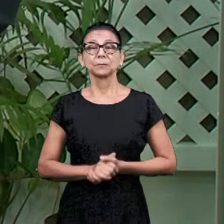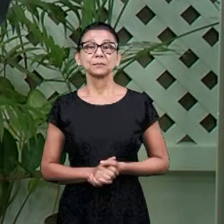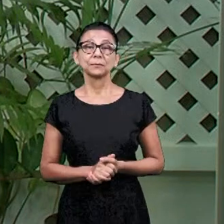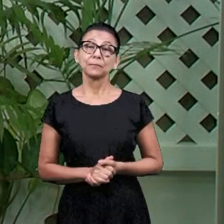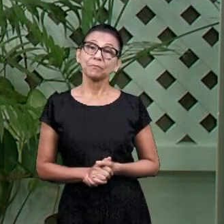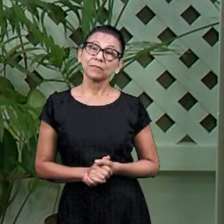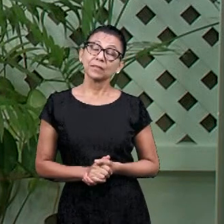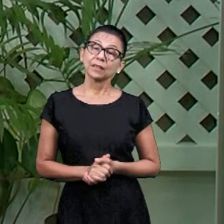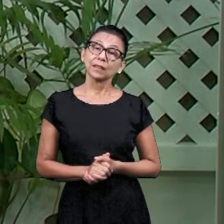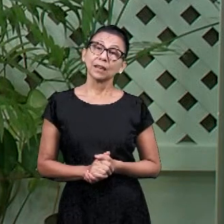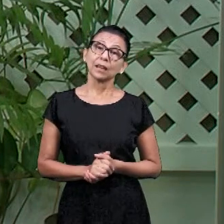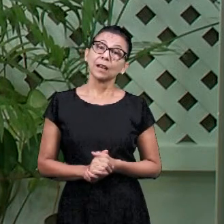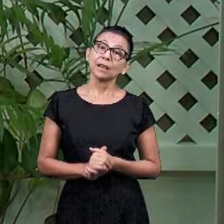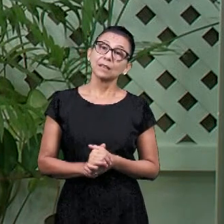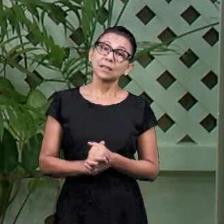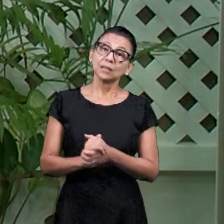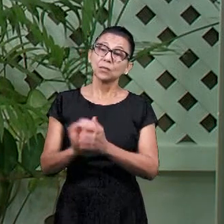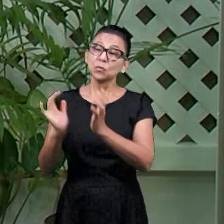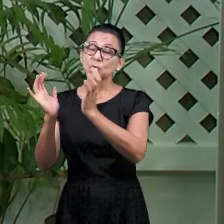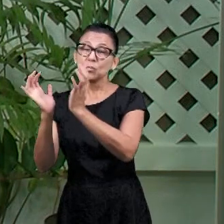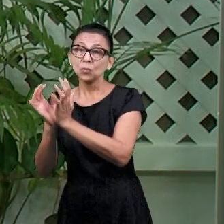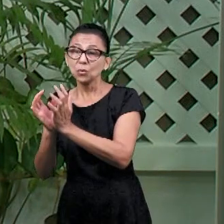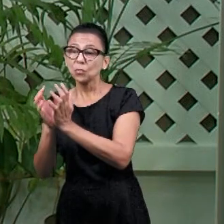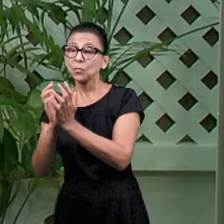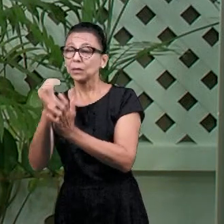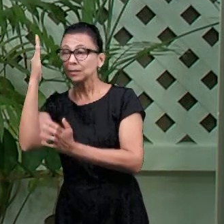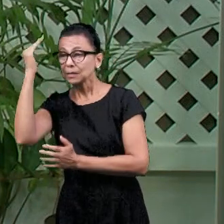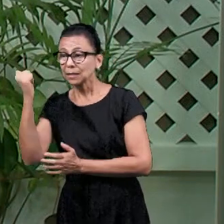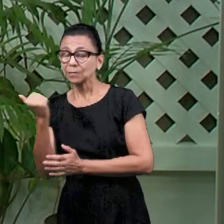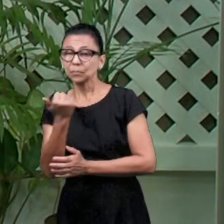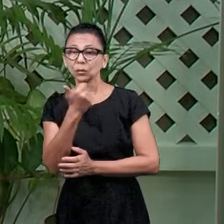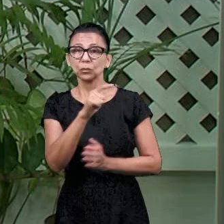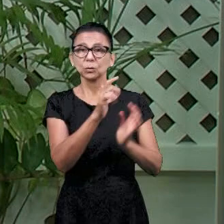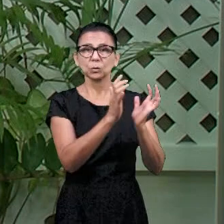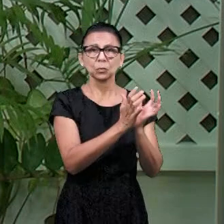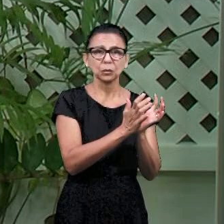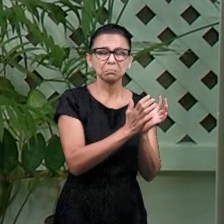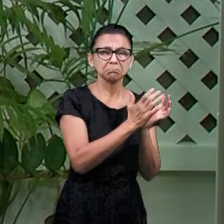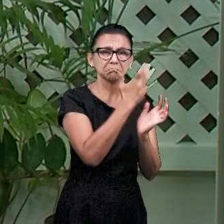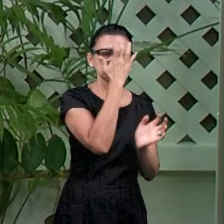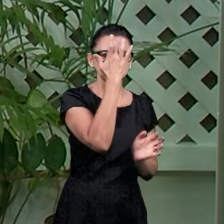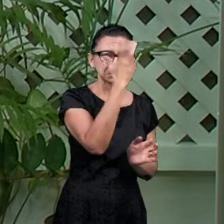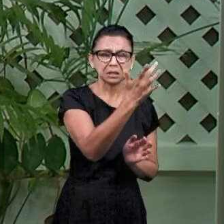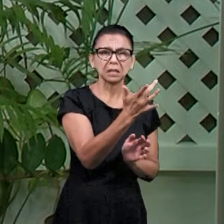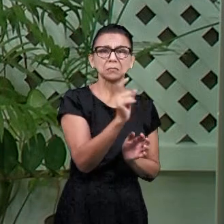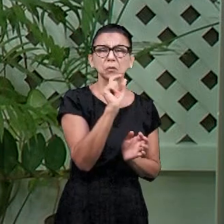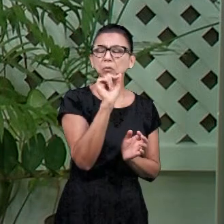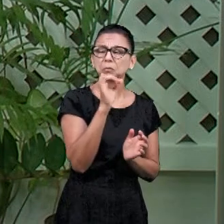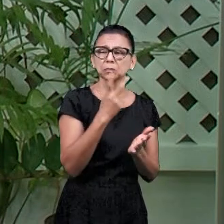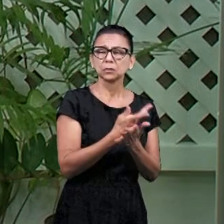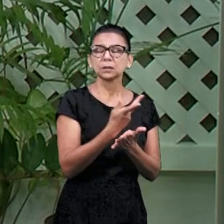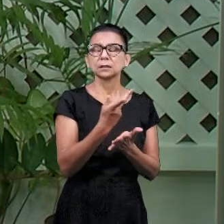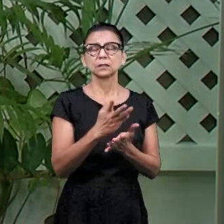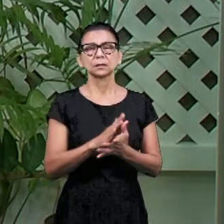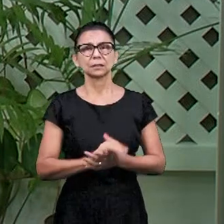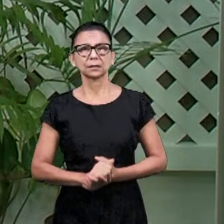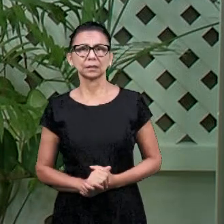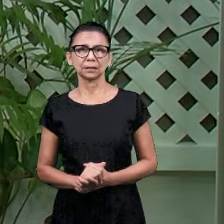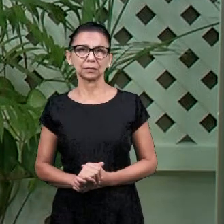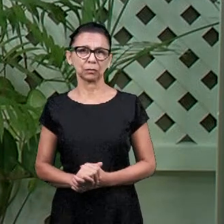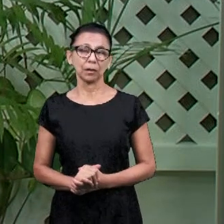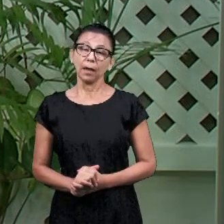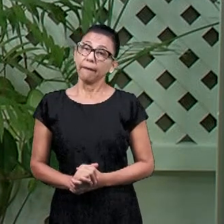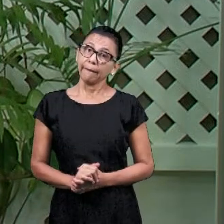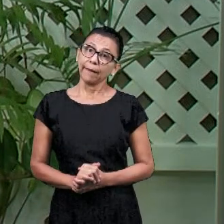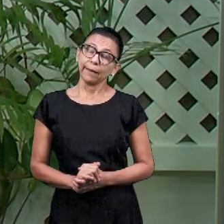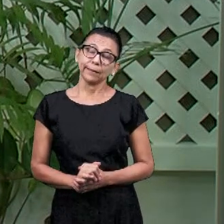pasteur, d'en parler. Il parle à certains, mais ne parle pas à tous. Tout c'est très difficile aujourd'hui. Même si nous avons le